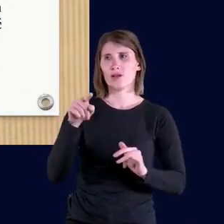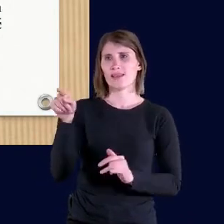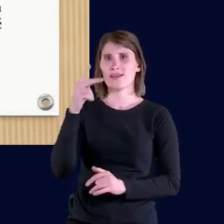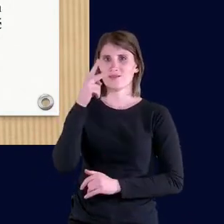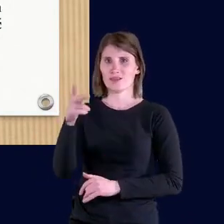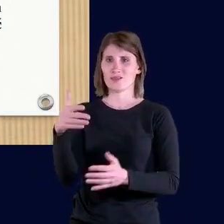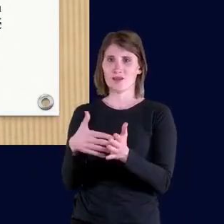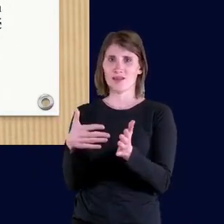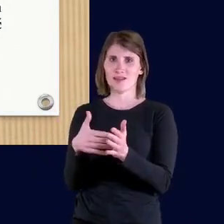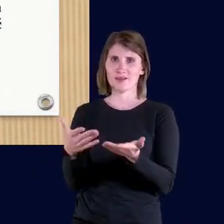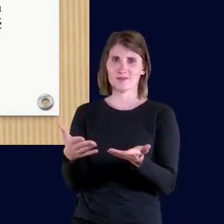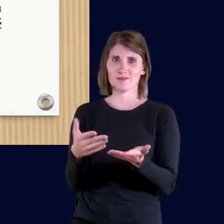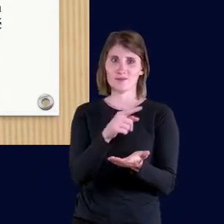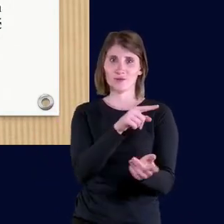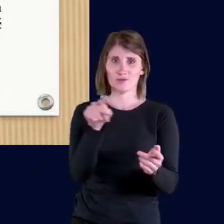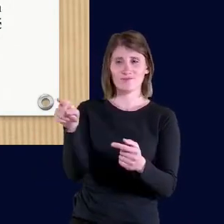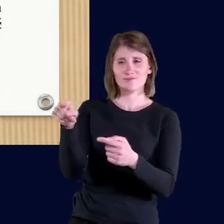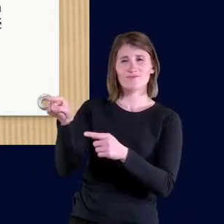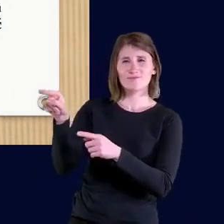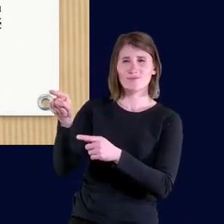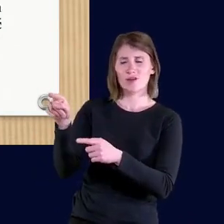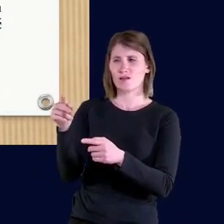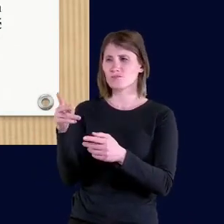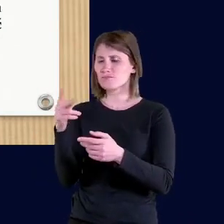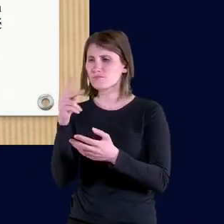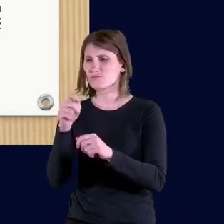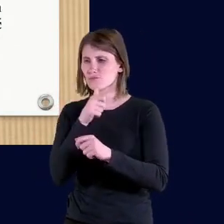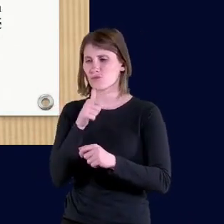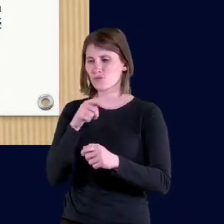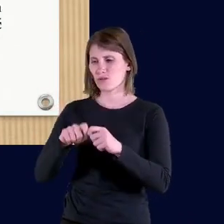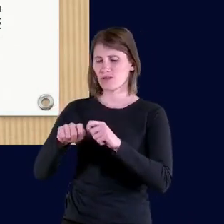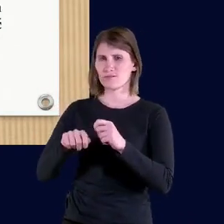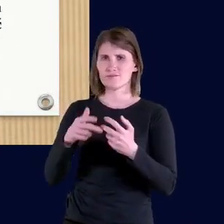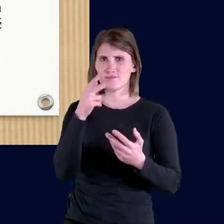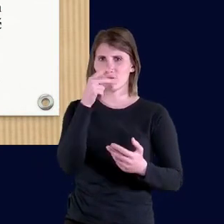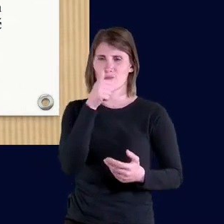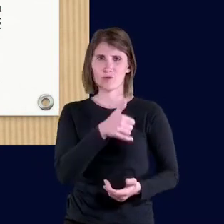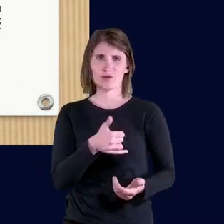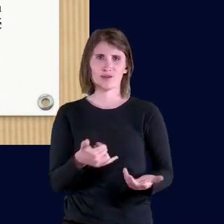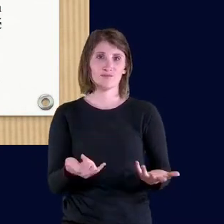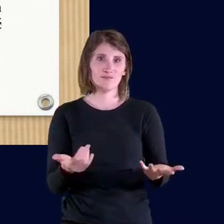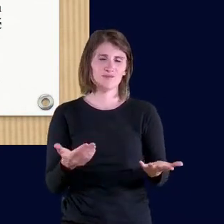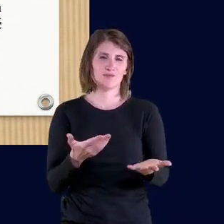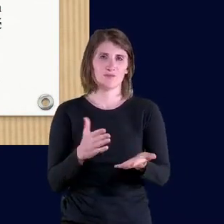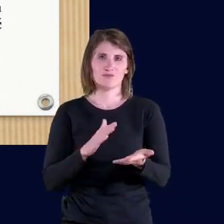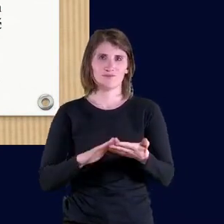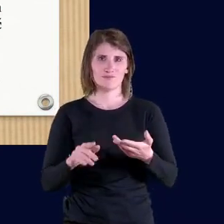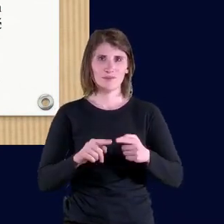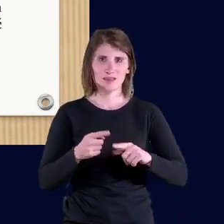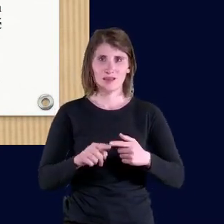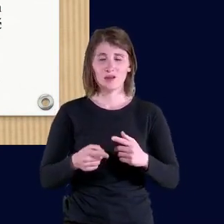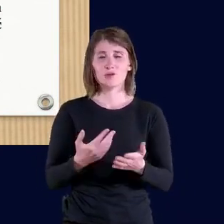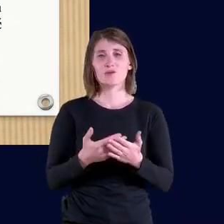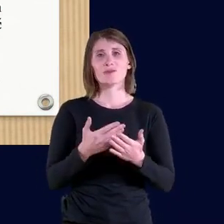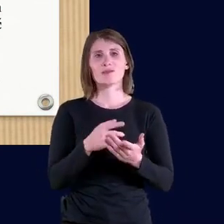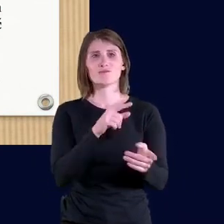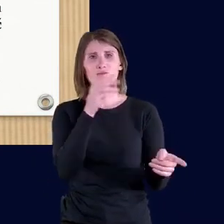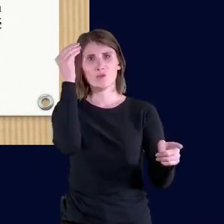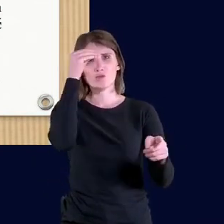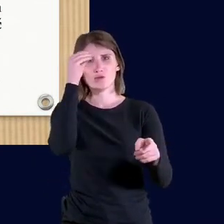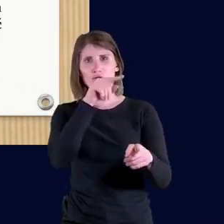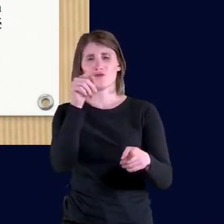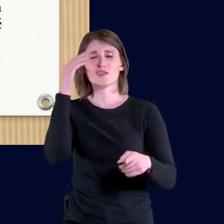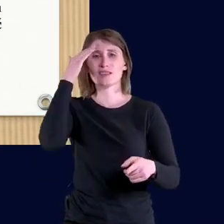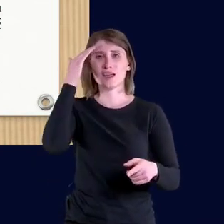ograniczony to po prostu w tym momencie jakby nie tyle co nie Miałbyś Miałbyś się to z celem Uczniowie znają